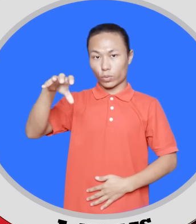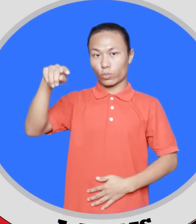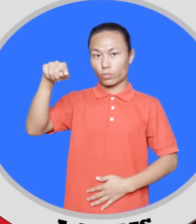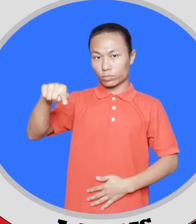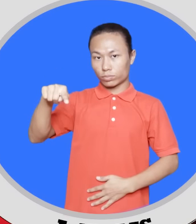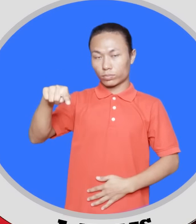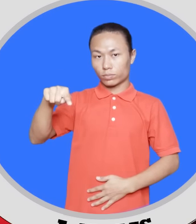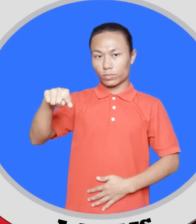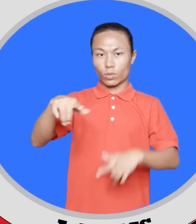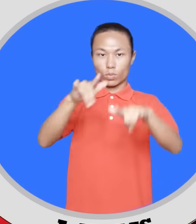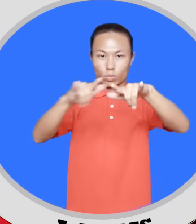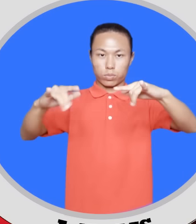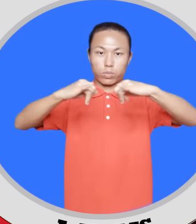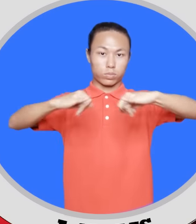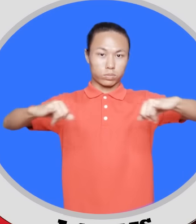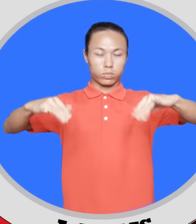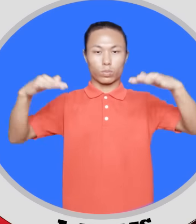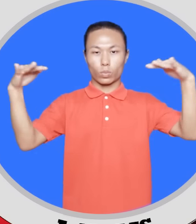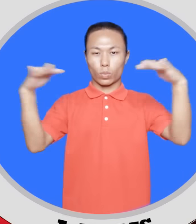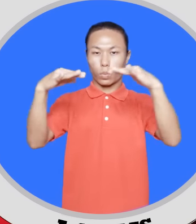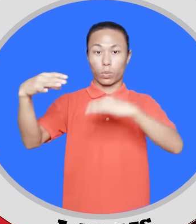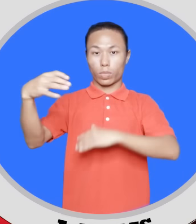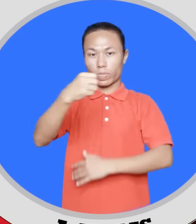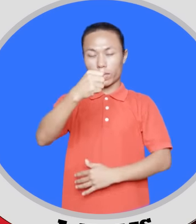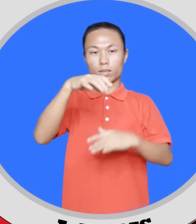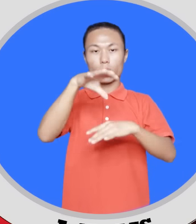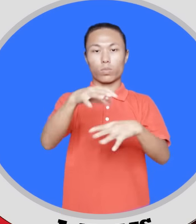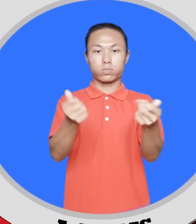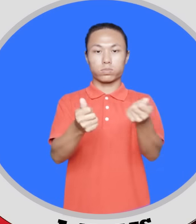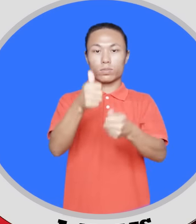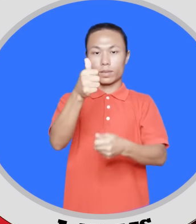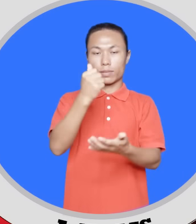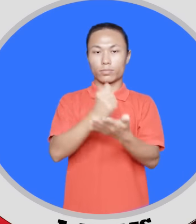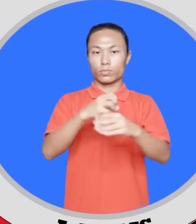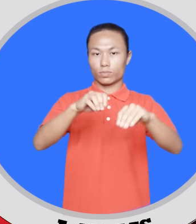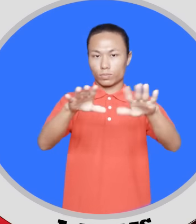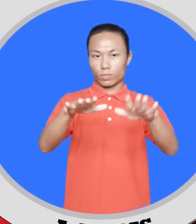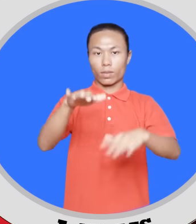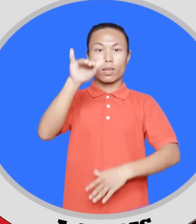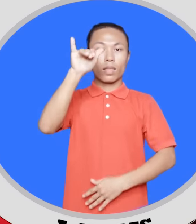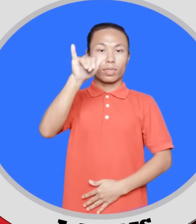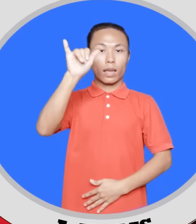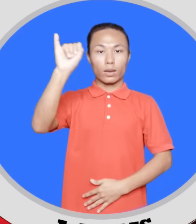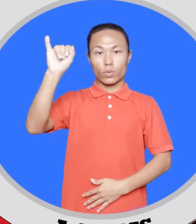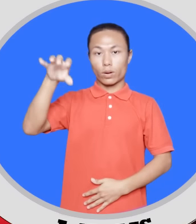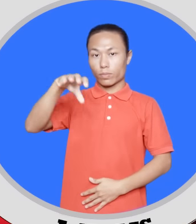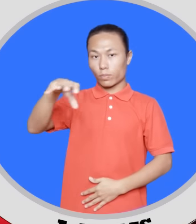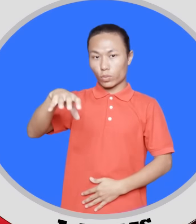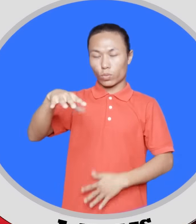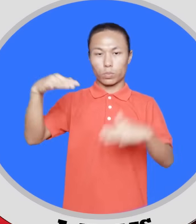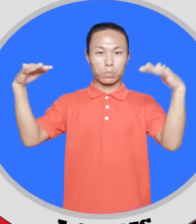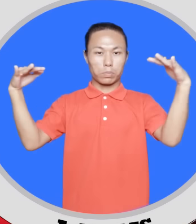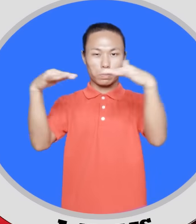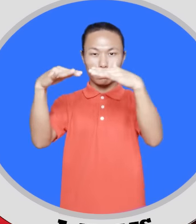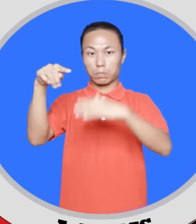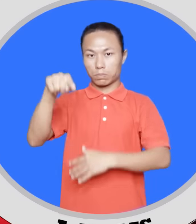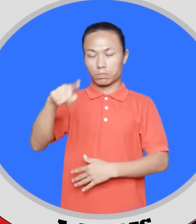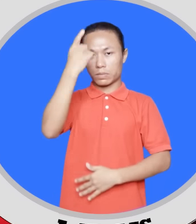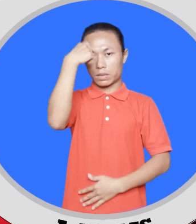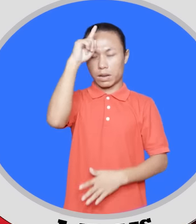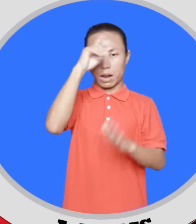ရခိုင်ပြည်တန်တွဲလေစိတ်ကိုသိမ်းပိုက်ရရှိခဲ့ရလို့အာရခတက်တော် AA ကဇူလိုင်လ9ရက်မှာထုတ်ပြန်ခဲ့ပါတယ်။တန်